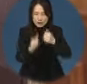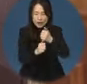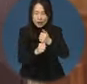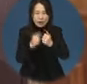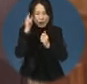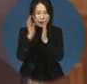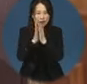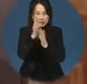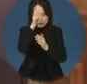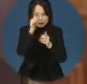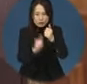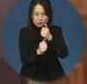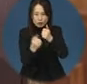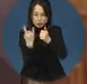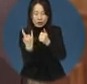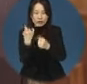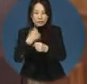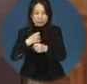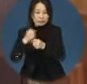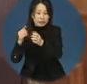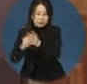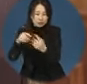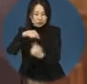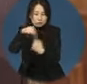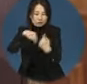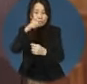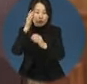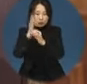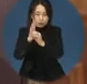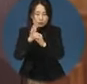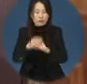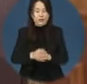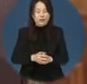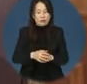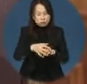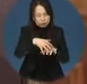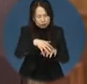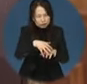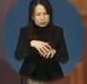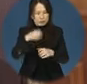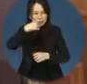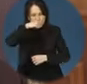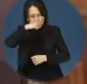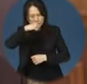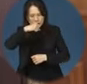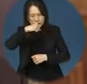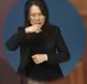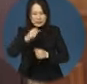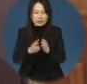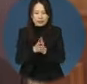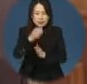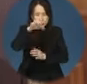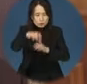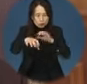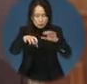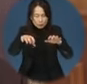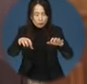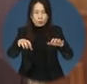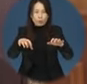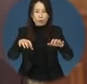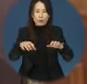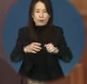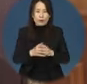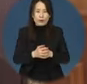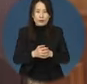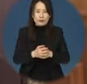있습니까 자체 경찰이 위원회가 조직에 대한 것 은 매 산에 대한 그런 앞으로 닿아 시도에 관할하에 있는